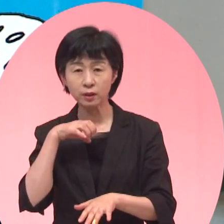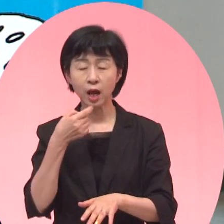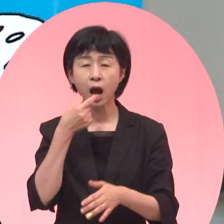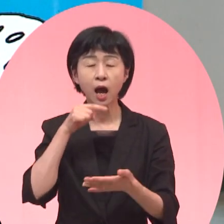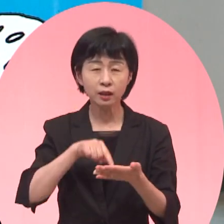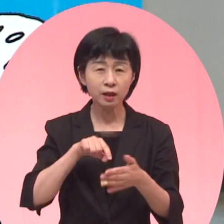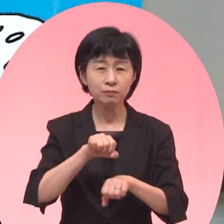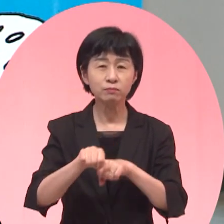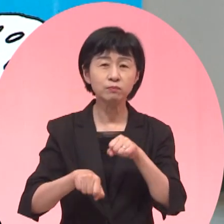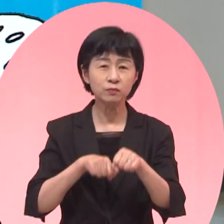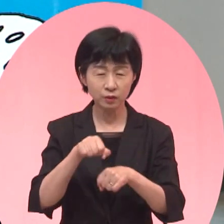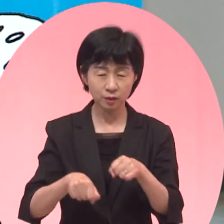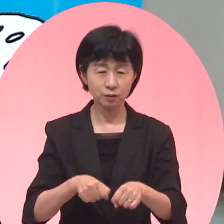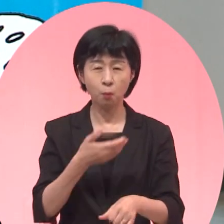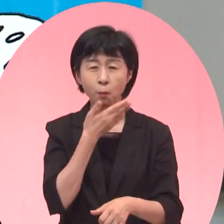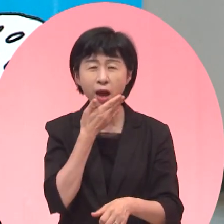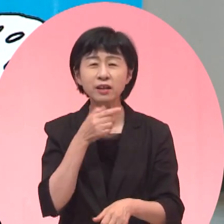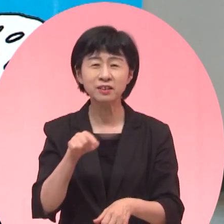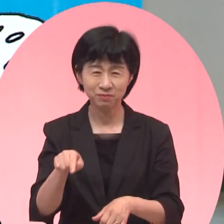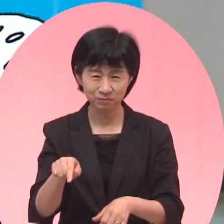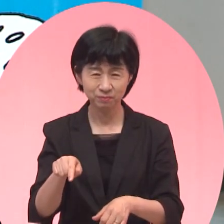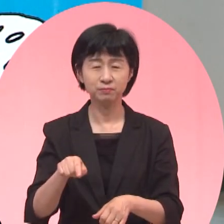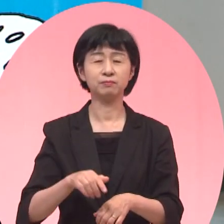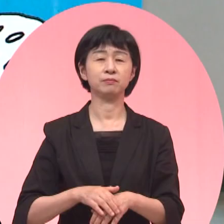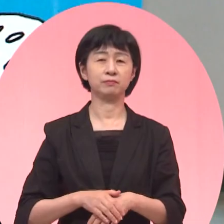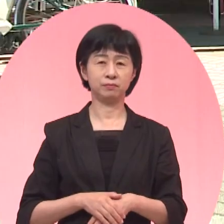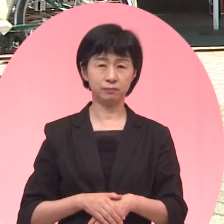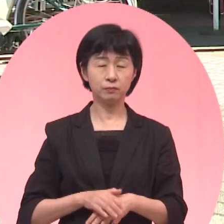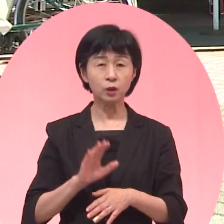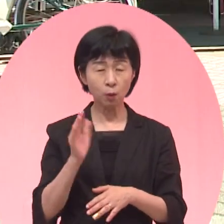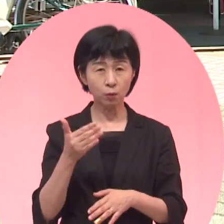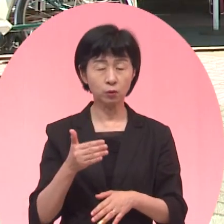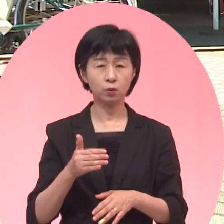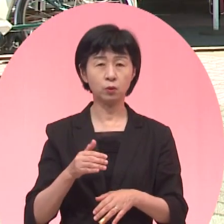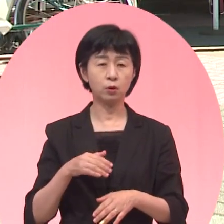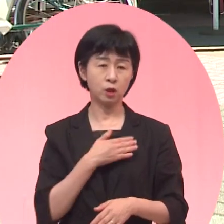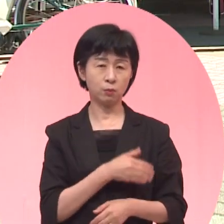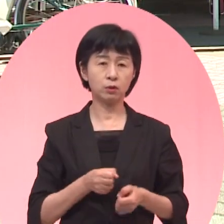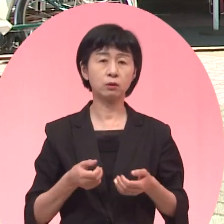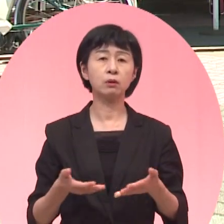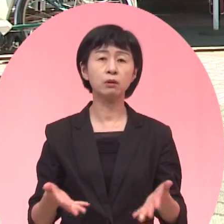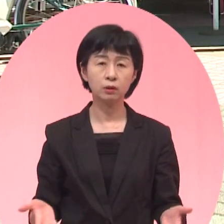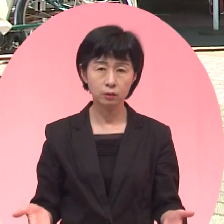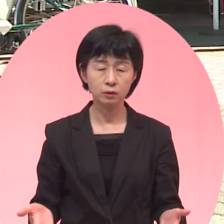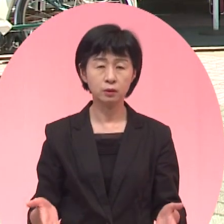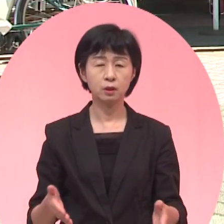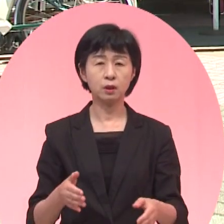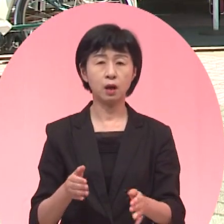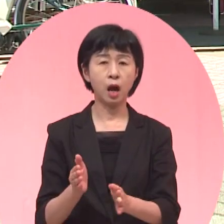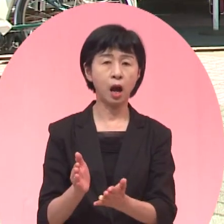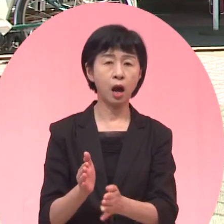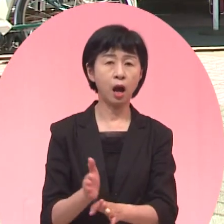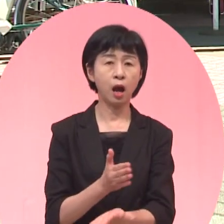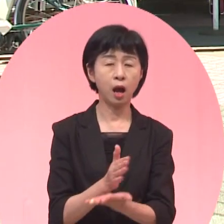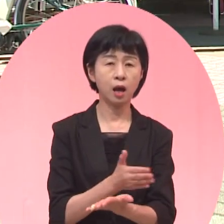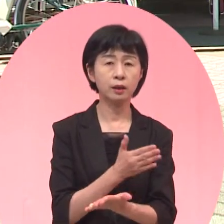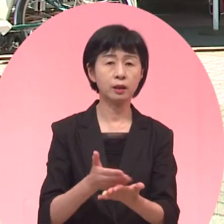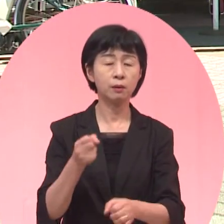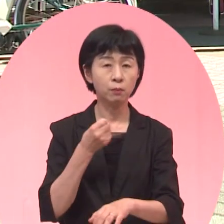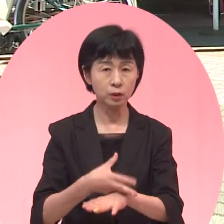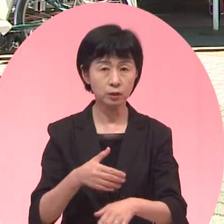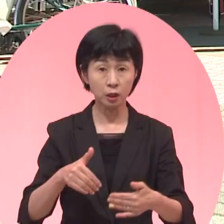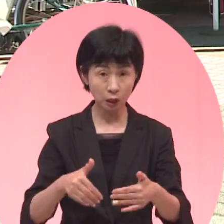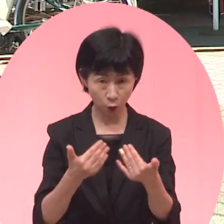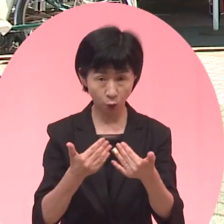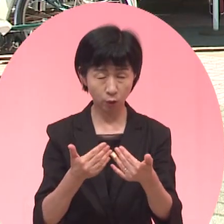手軽に乗れるとても便利な乗り物です。一方で一瞬の気の迷いや判断ミスで事故を起こ